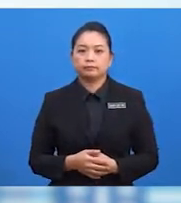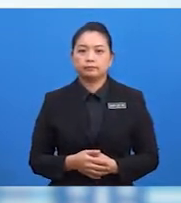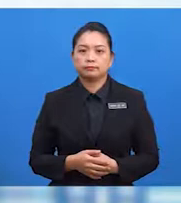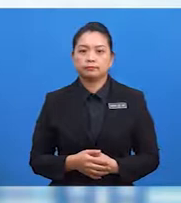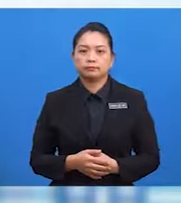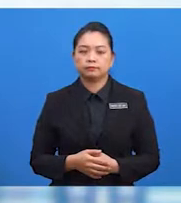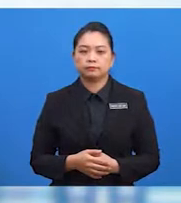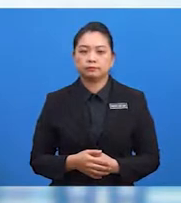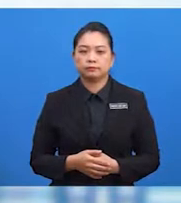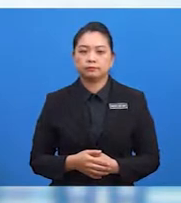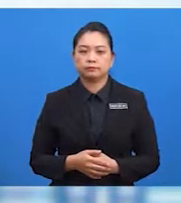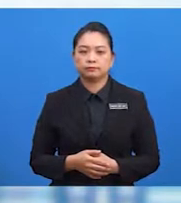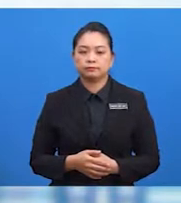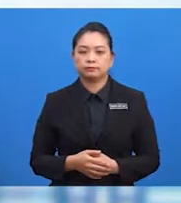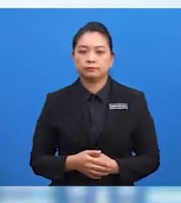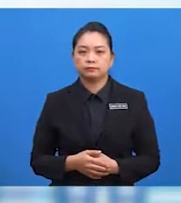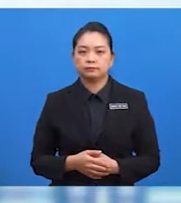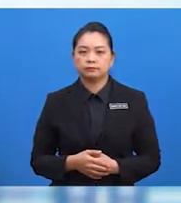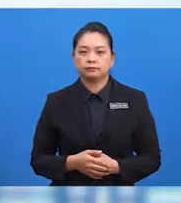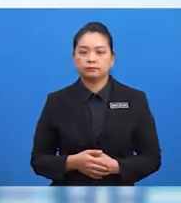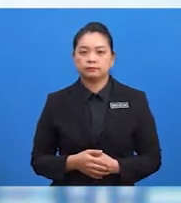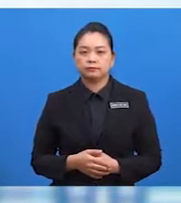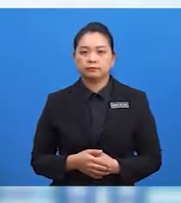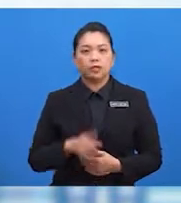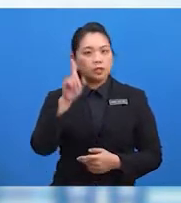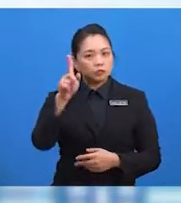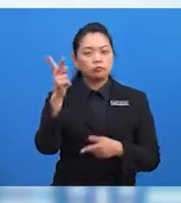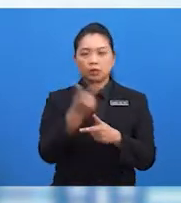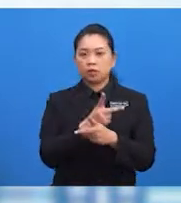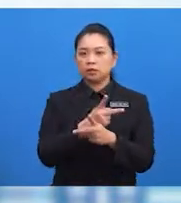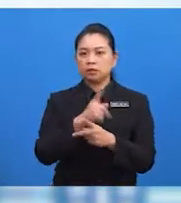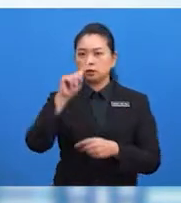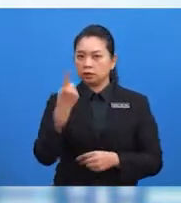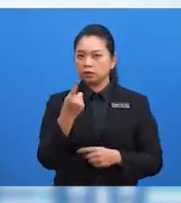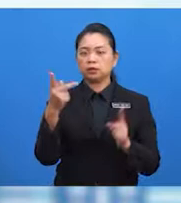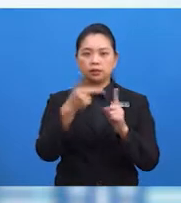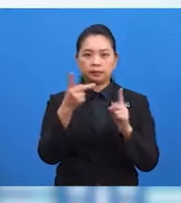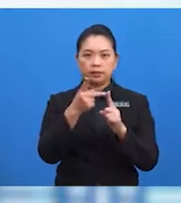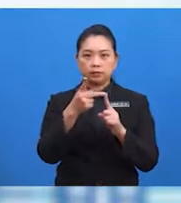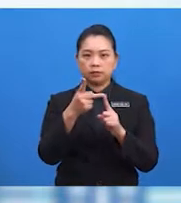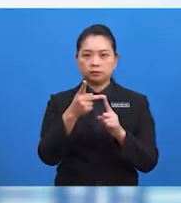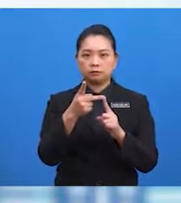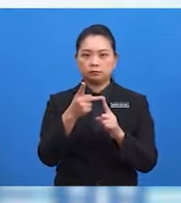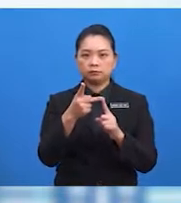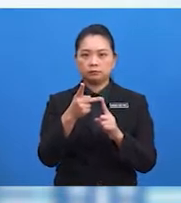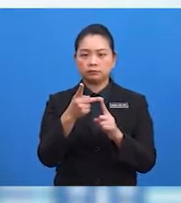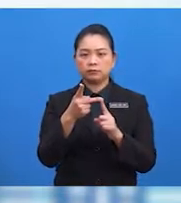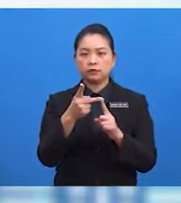bayaran ganjaran yang merupakan bayaran sekali sahaja kepada kakitangan kerajaan ketika bersara.